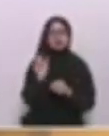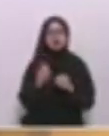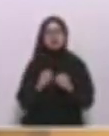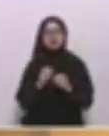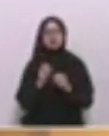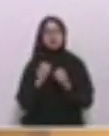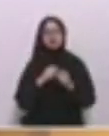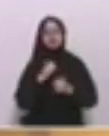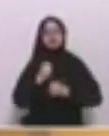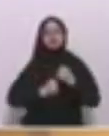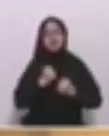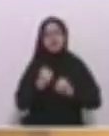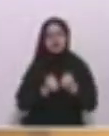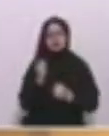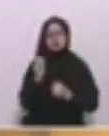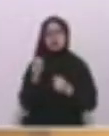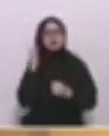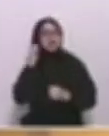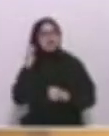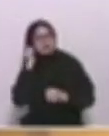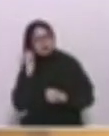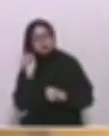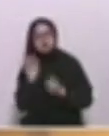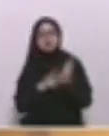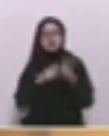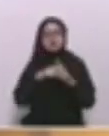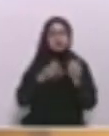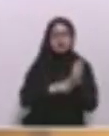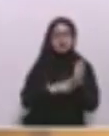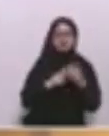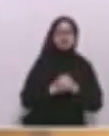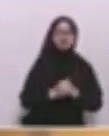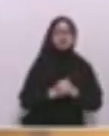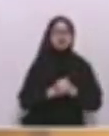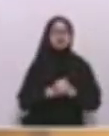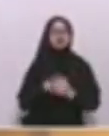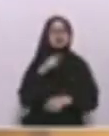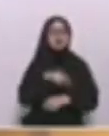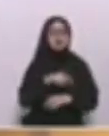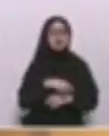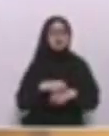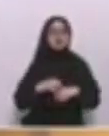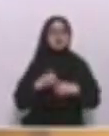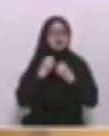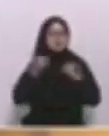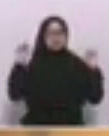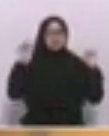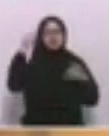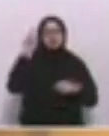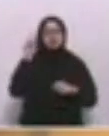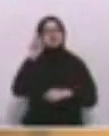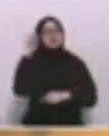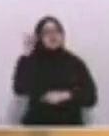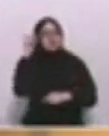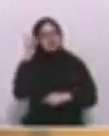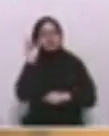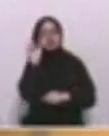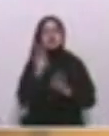Kita yang menjual sayur di pasar-pasar dan lain sebagainya yang seperti itu juga yang kemudian akan kami bebaskan untuk 1000